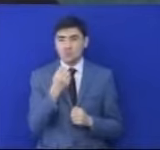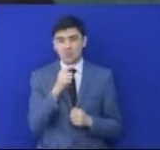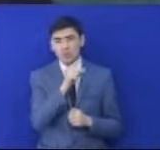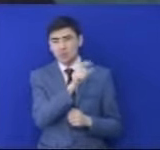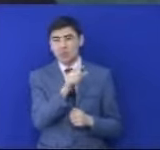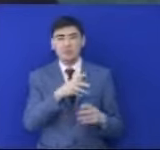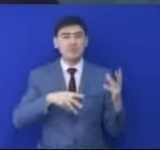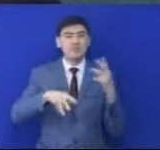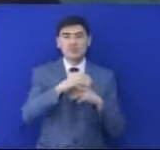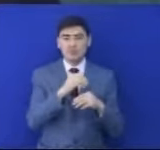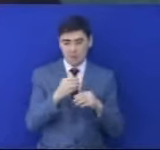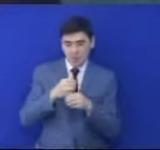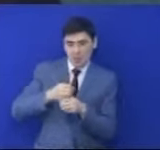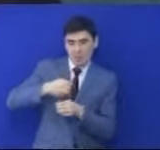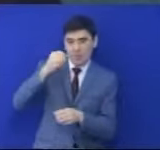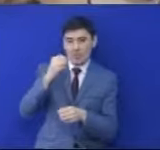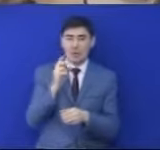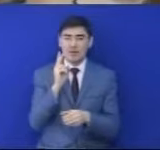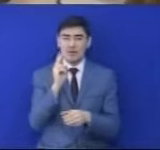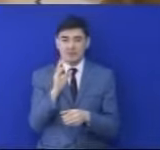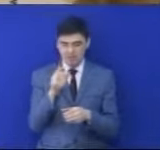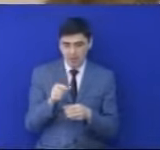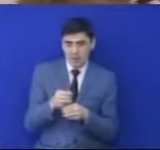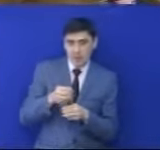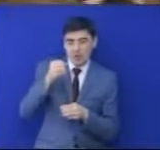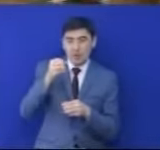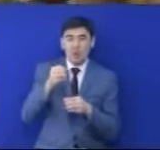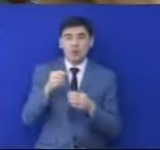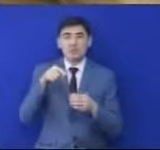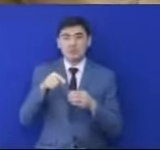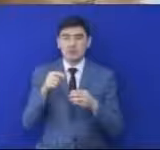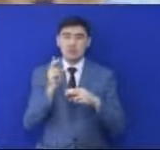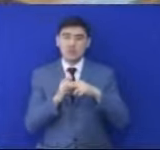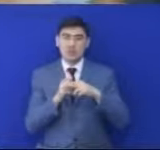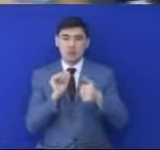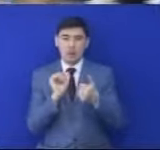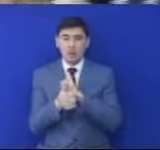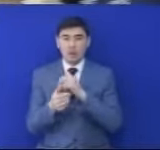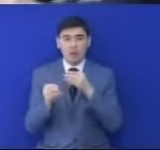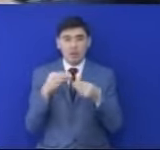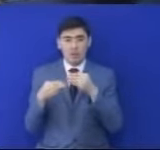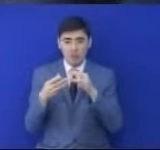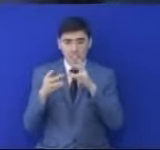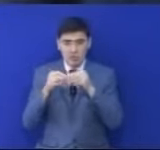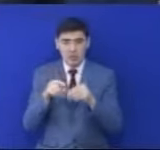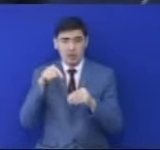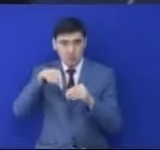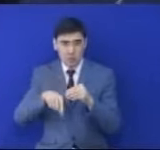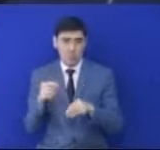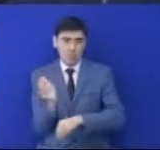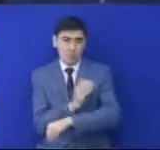бірдей көрінгенмен іші тар болады. Кәсіпорын қызметкерлері бірнеше пәтерлерді аралаған. Нәтижесінде